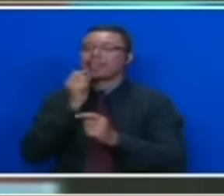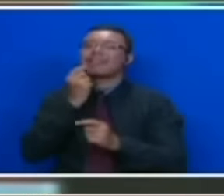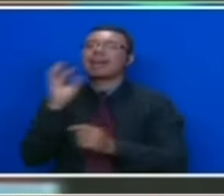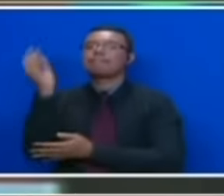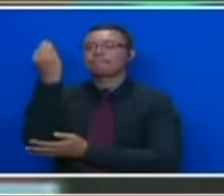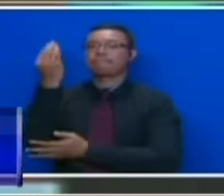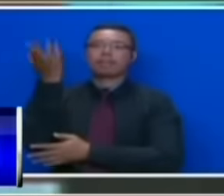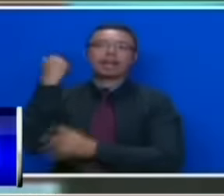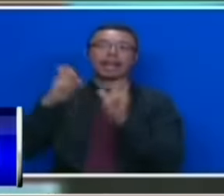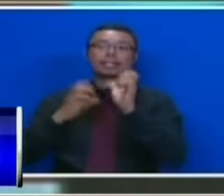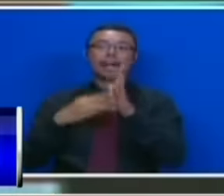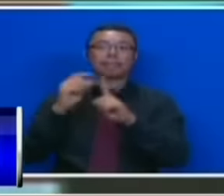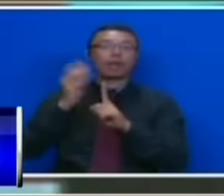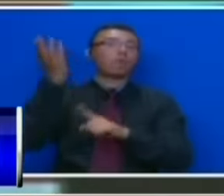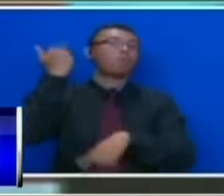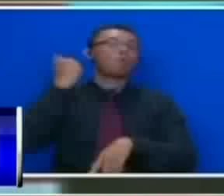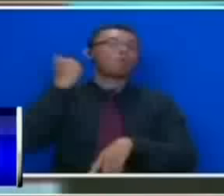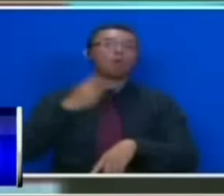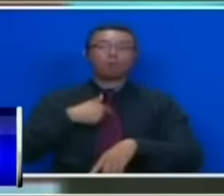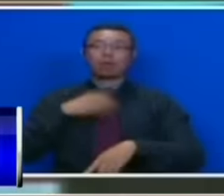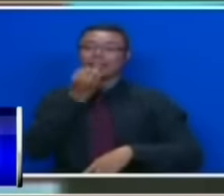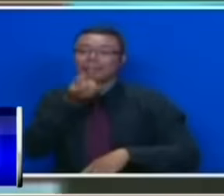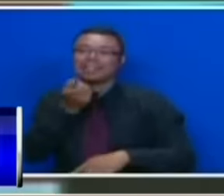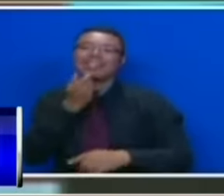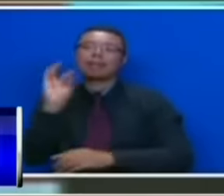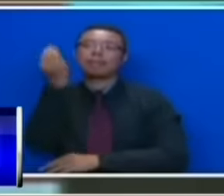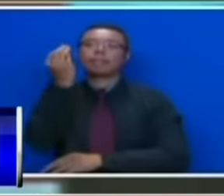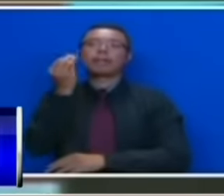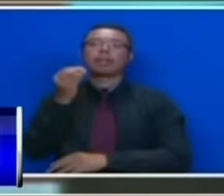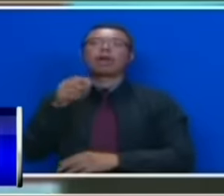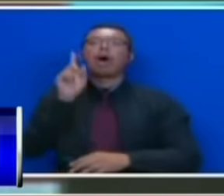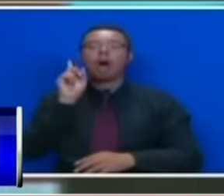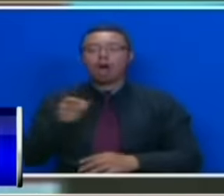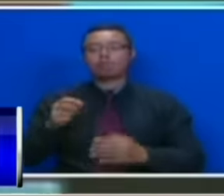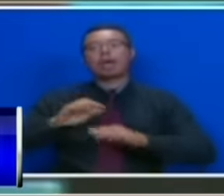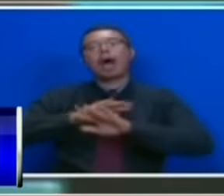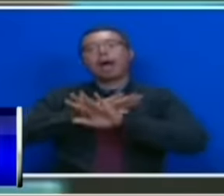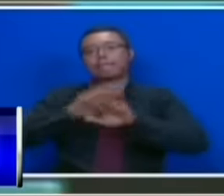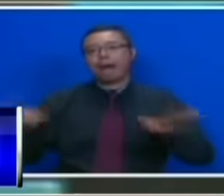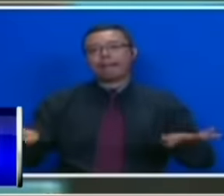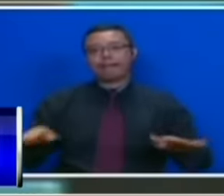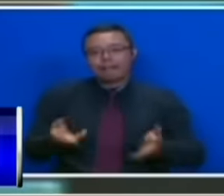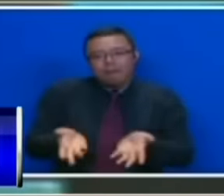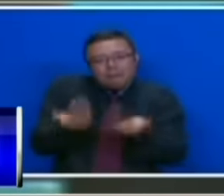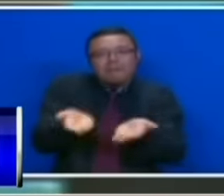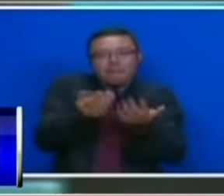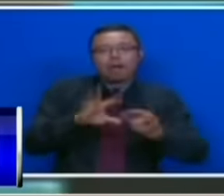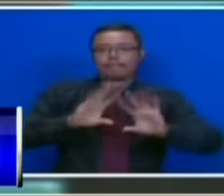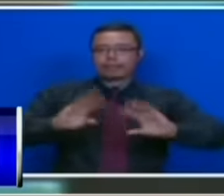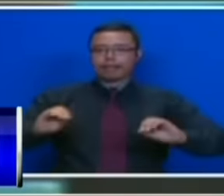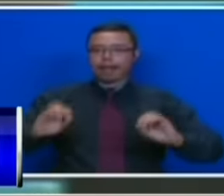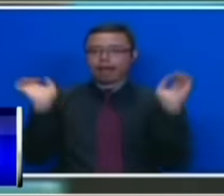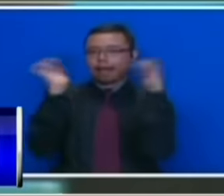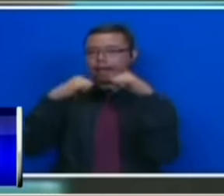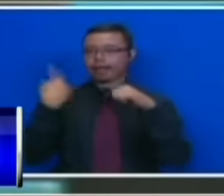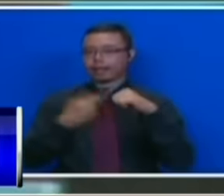sekalian, ketika kita bicara memimpin, maka menghadirkan rasa aman, menghadirkan motivasi bekerja. Karena itu komitmen